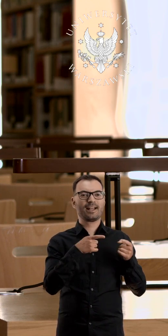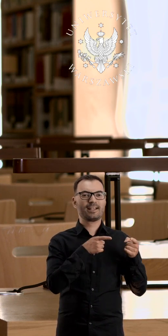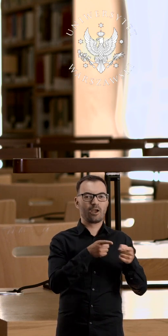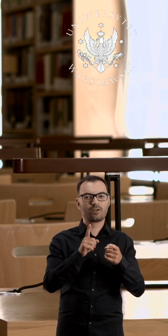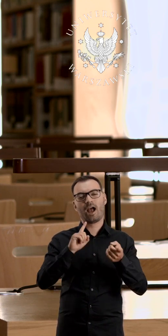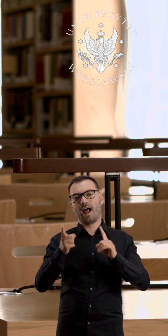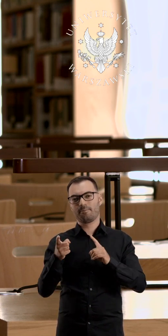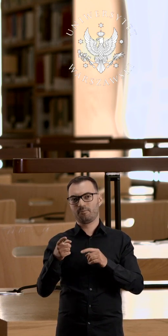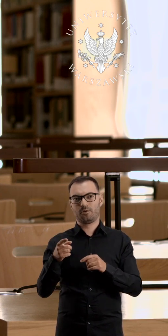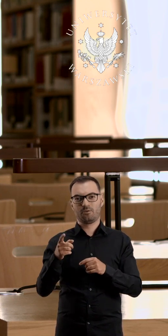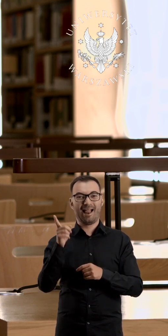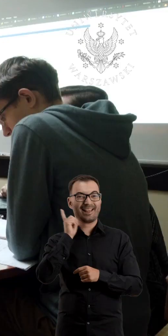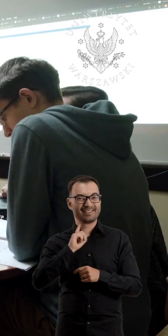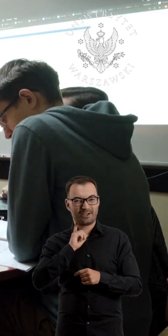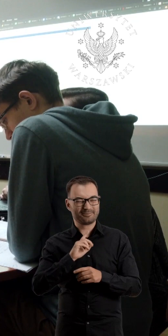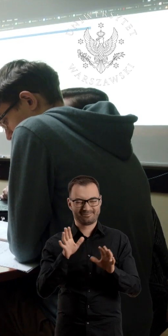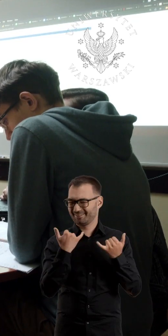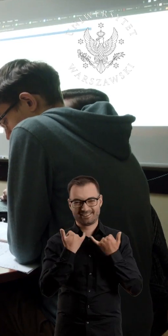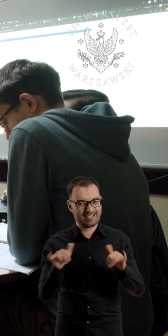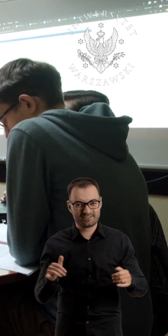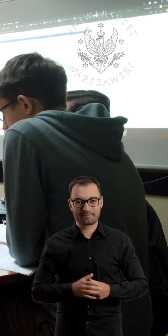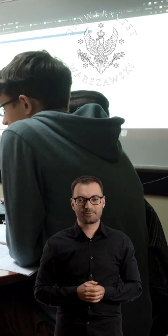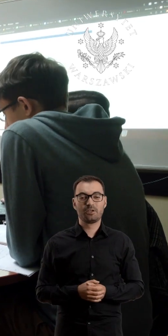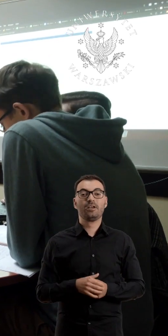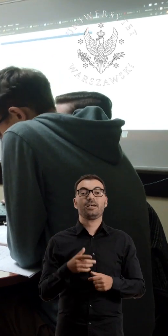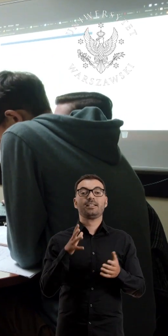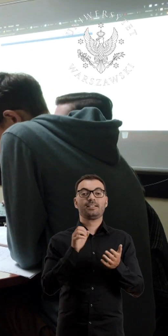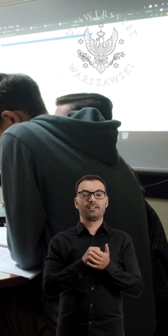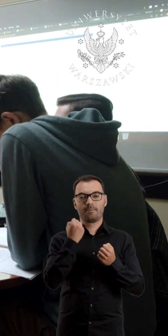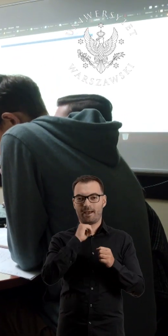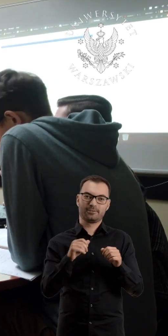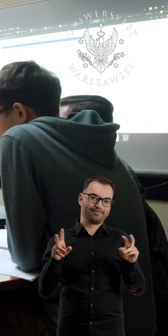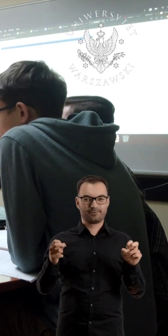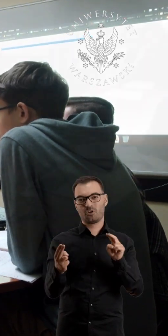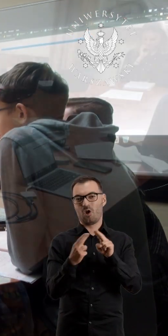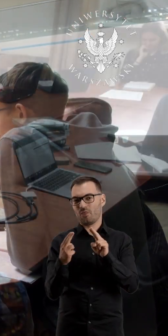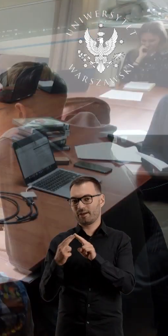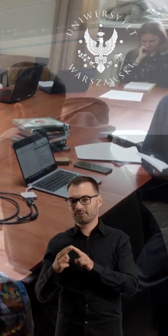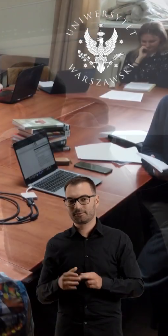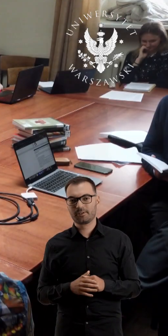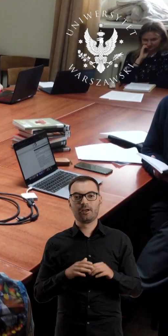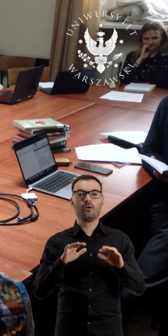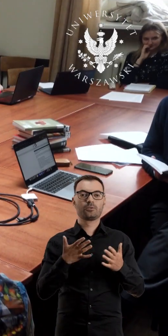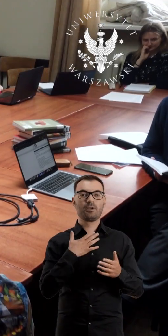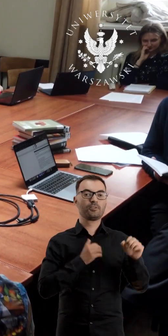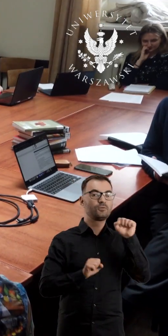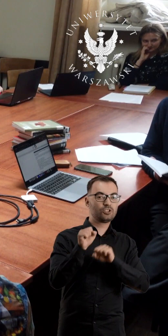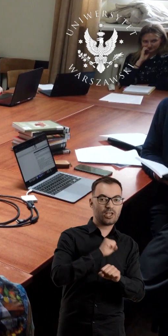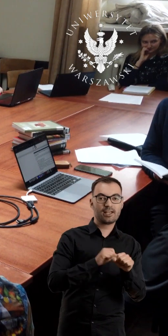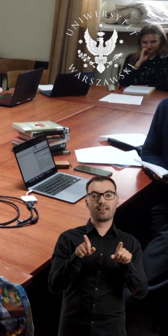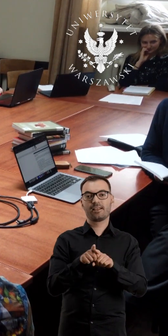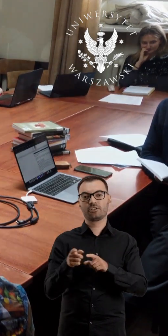innych podobnych kierunkach czy po nauce tego przedmiotu w liceum. Nasze zajęcia są bardzo kontaktowe. Prowadzimy je w formie